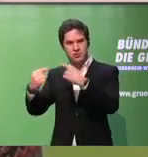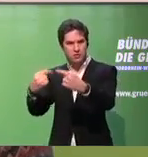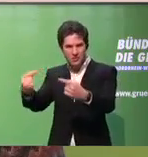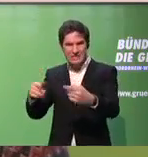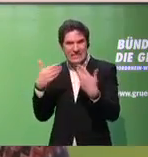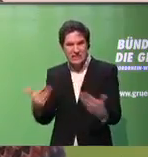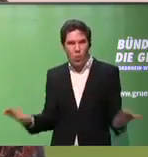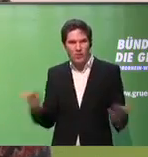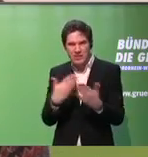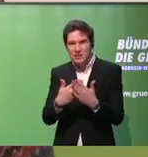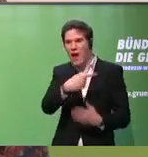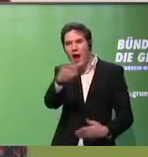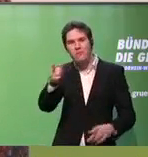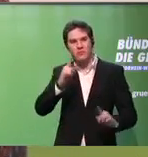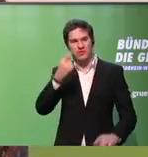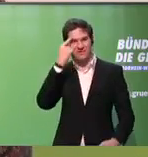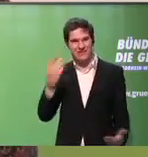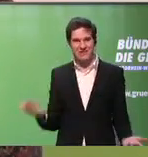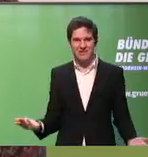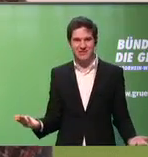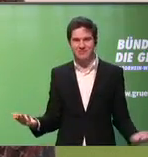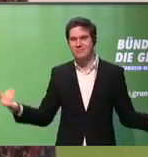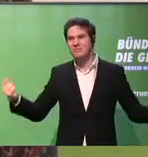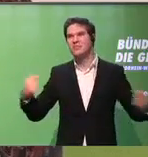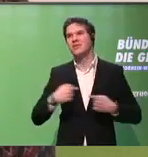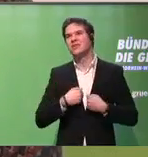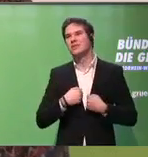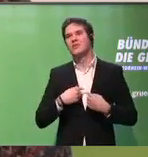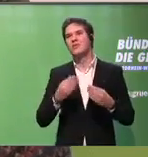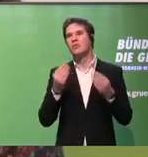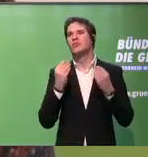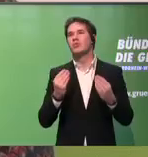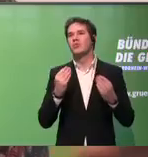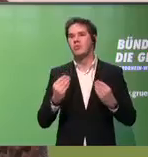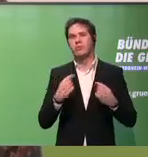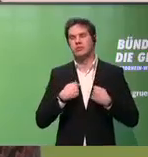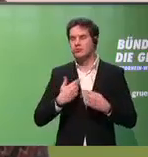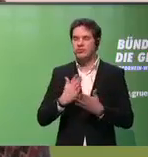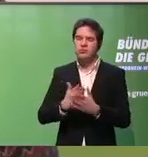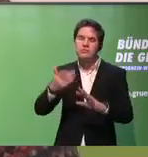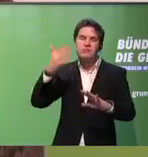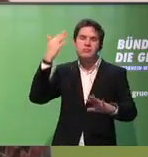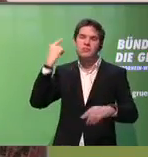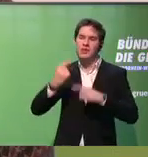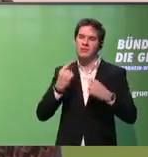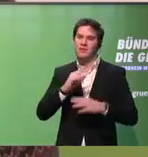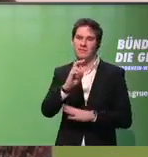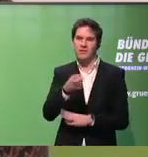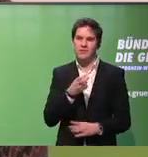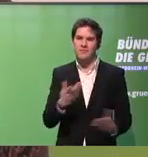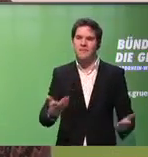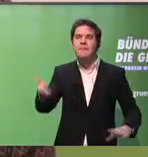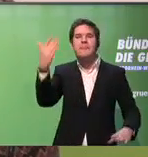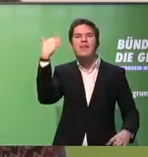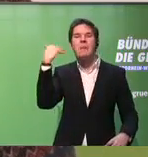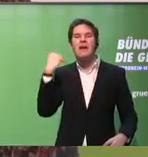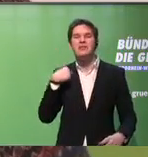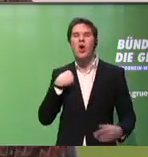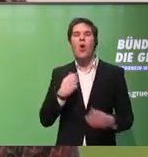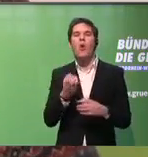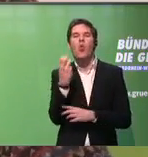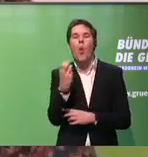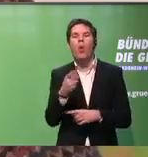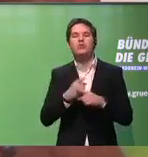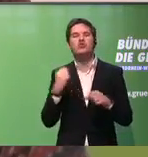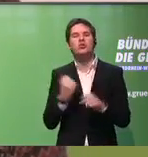Europawahlkampfes sein. Meine Kurzformel dafür ist seit Jahren, das, was früher der Pakt für Kohle und Stahl war, das,